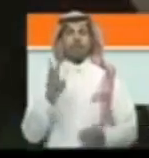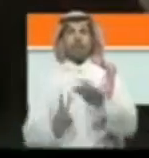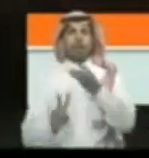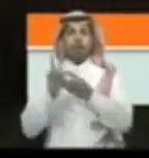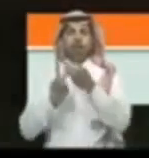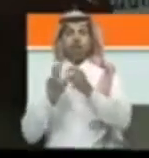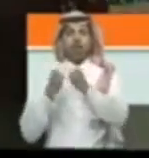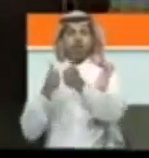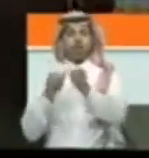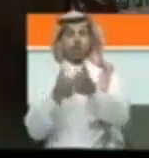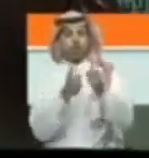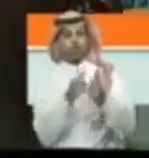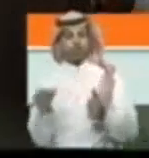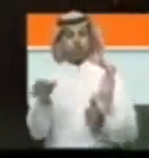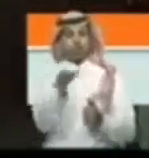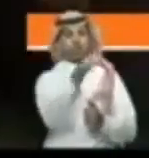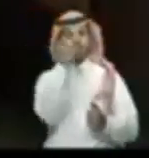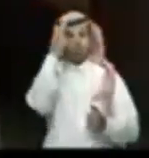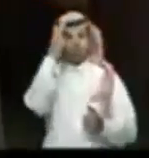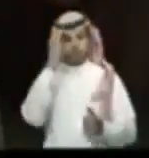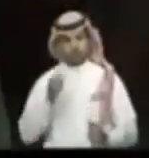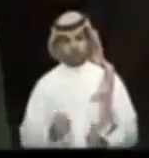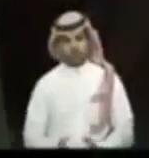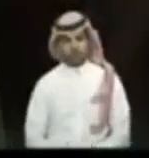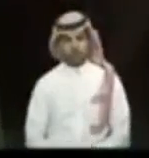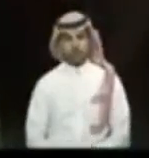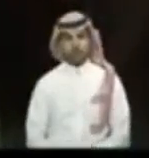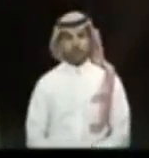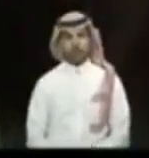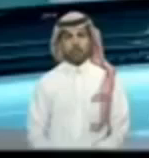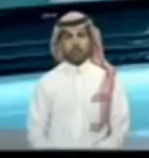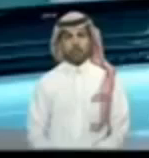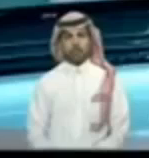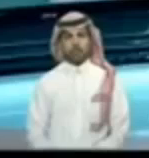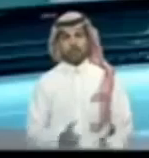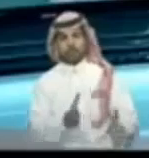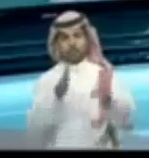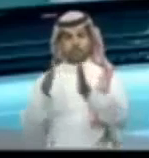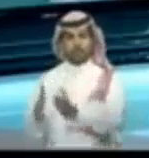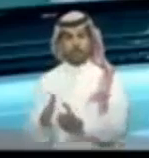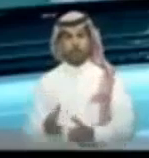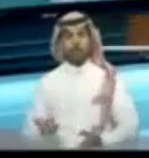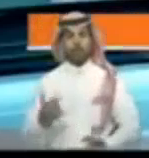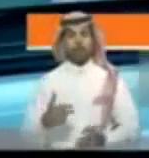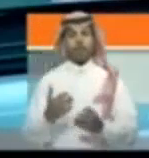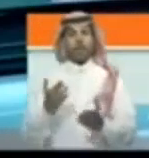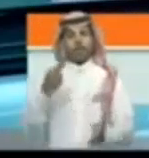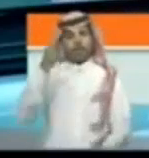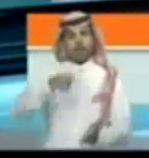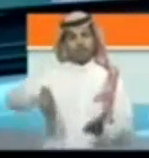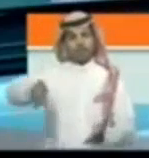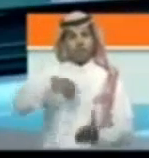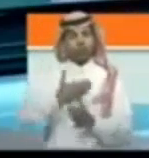40,237 أسرة في مناطق المملكة المختلفة. سجل طلاب وطالبات